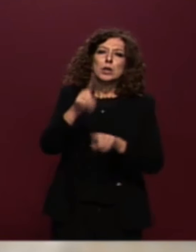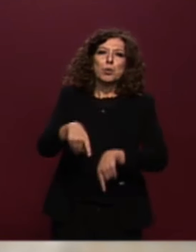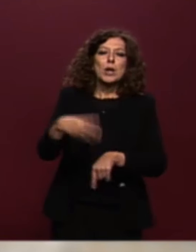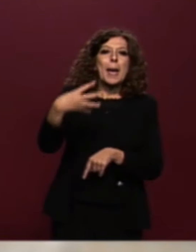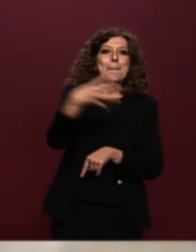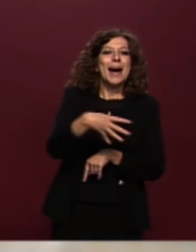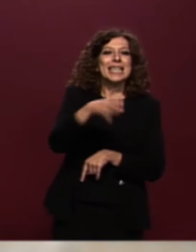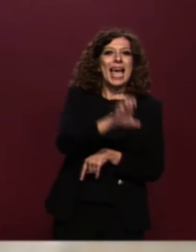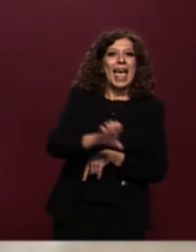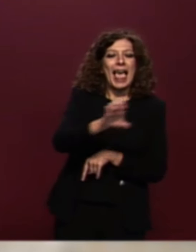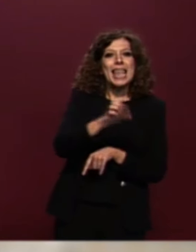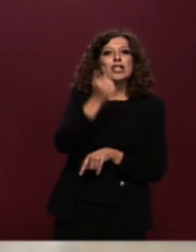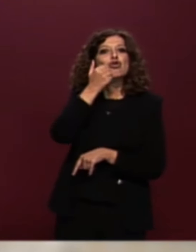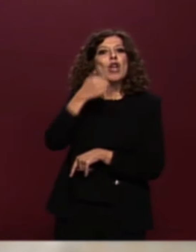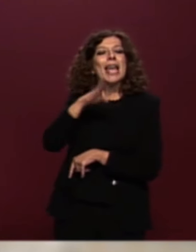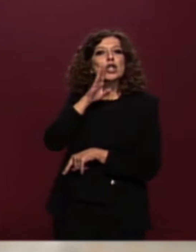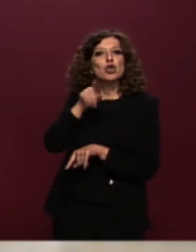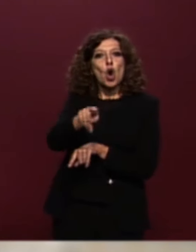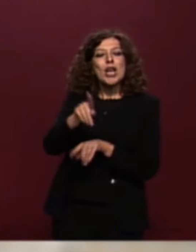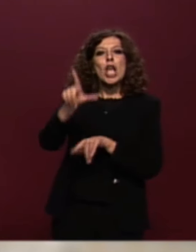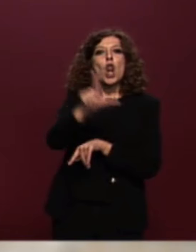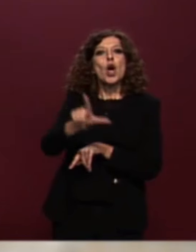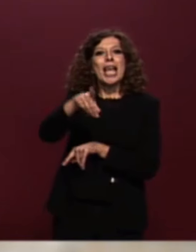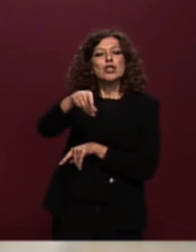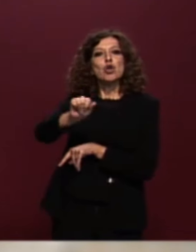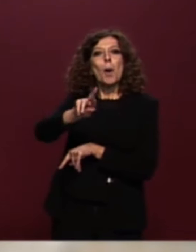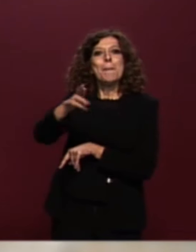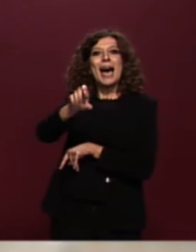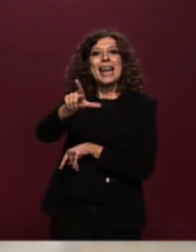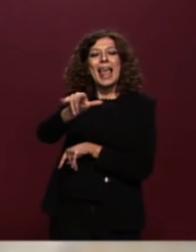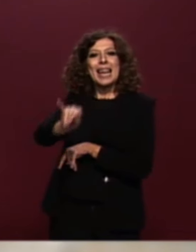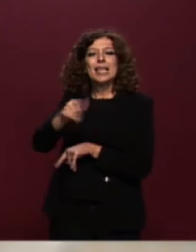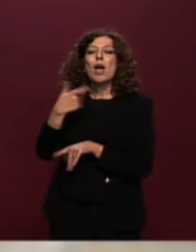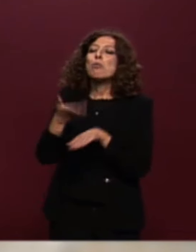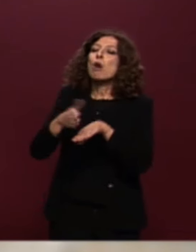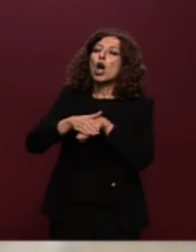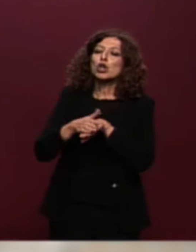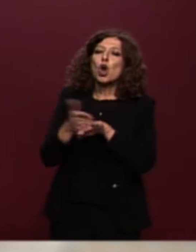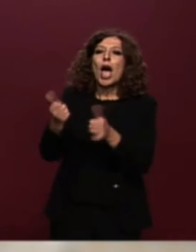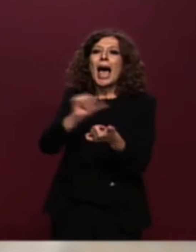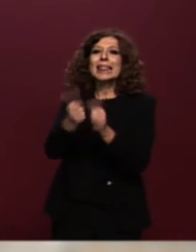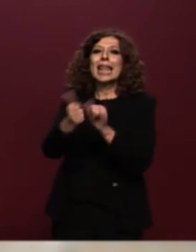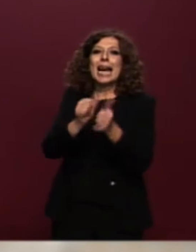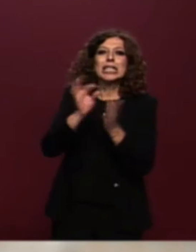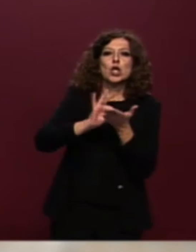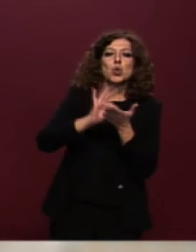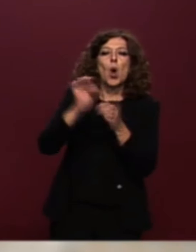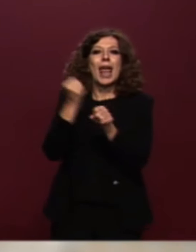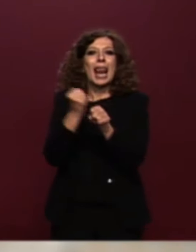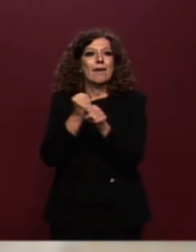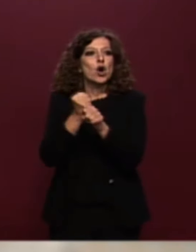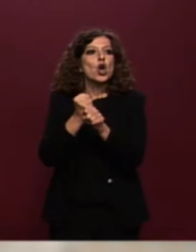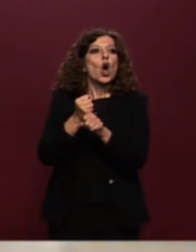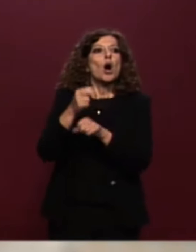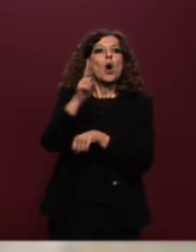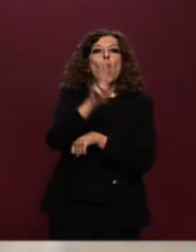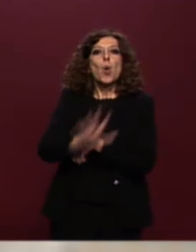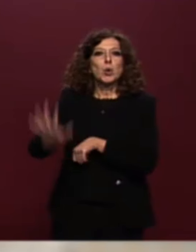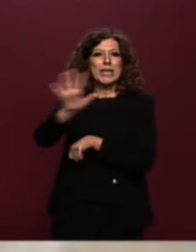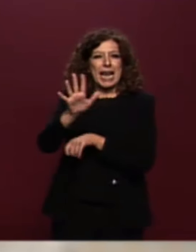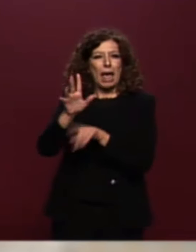Dino Parelli, genitori di Lorenzo Parelli, morto in alternanza scuola-lavoro in provincia di Udine. E poi Edoardo